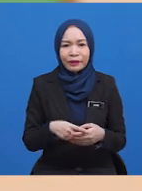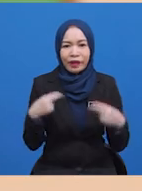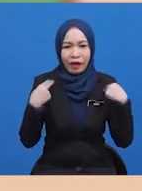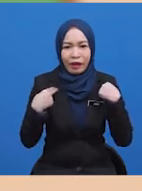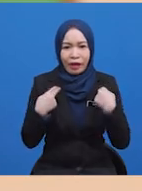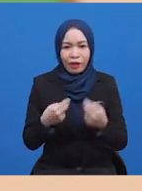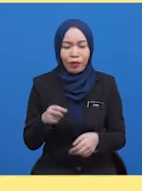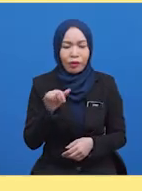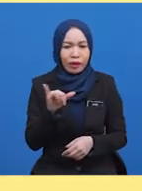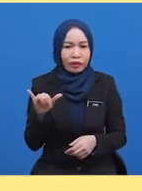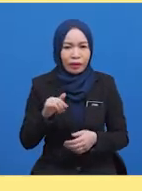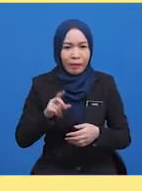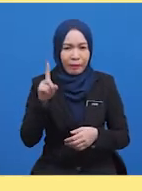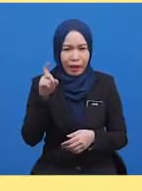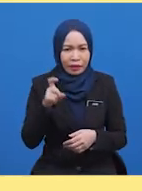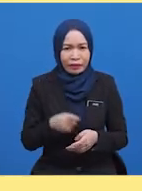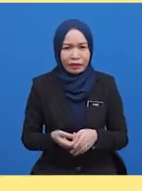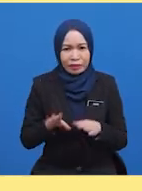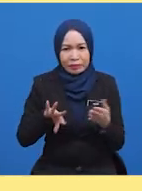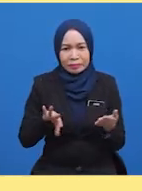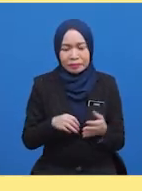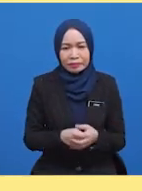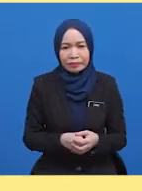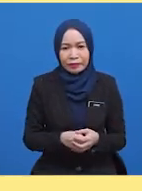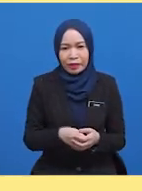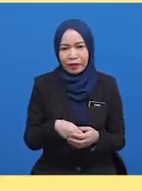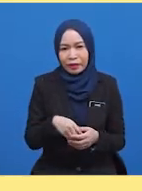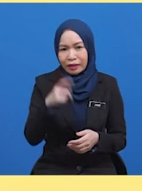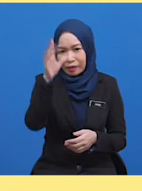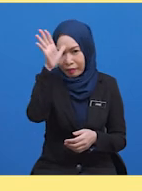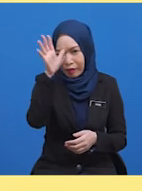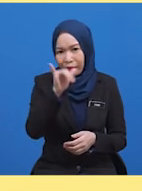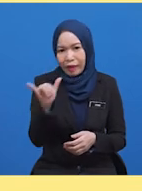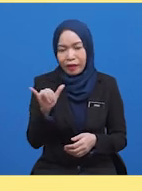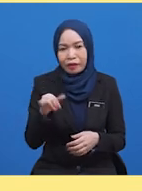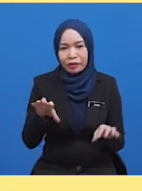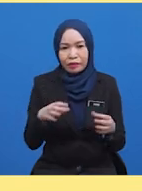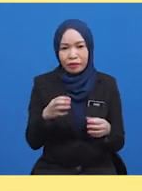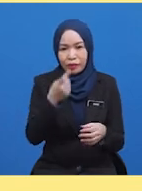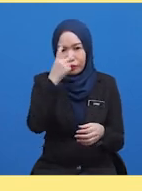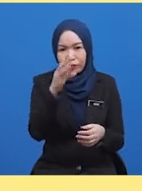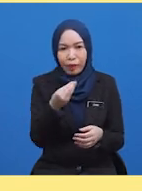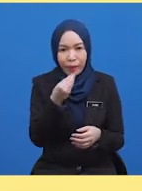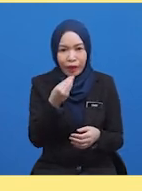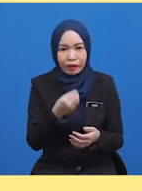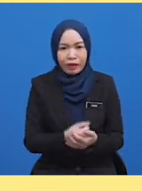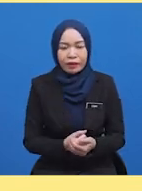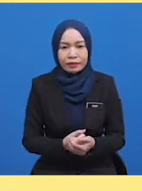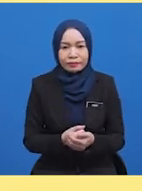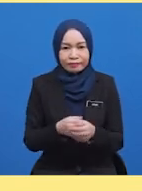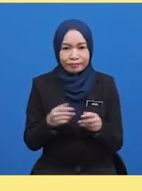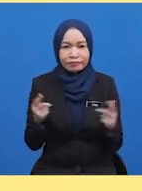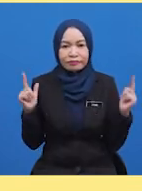bagi cerpen ini ya tema cerpen baut adalah persahabatan antara manusia